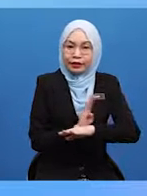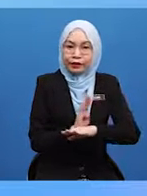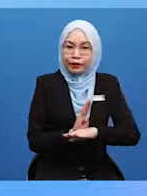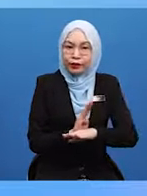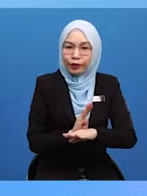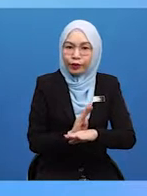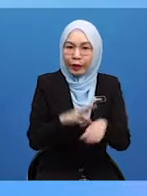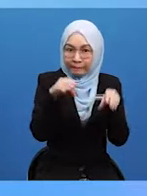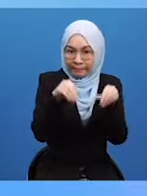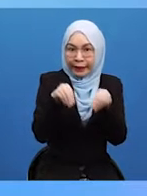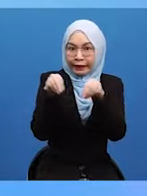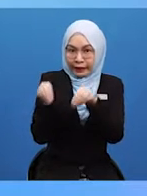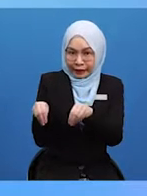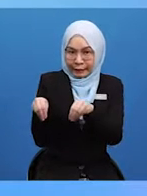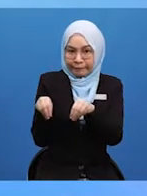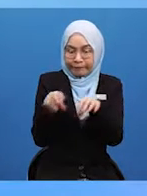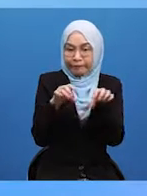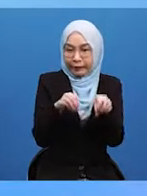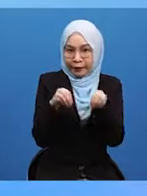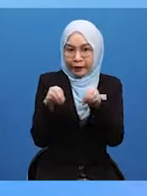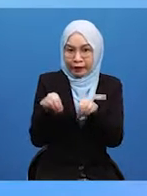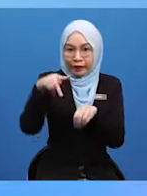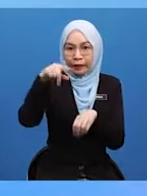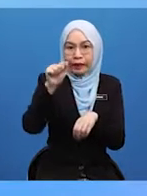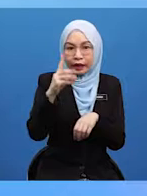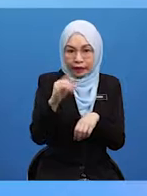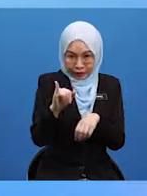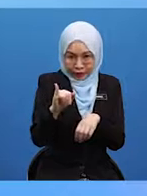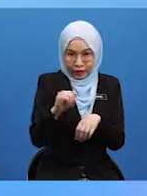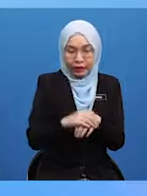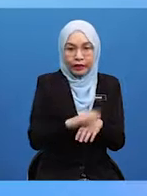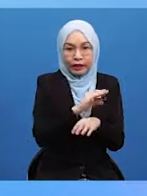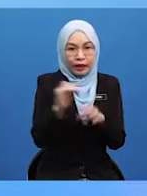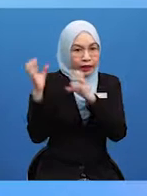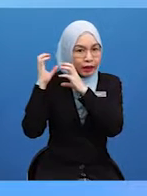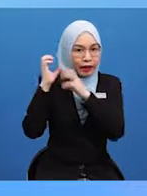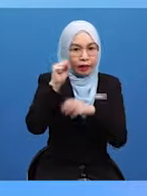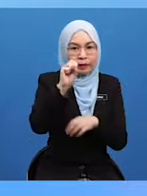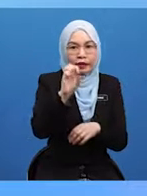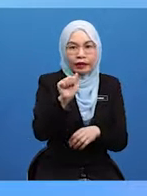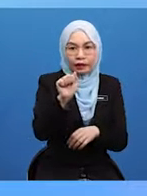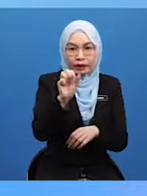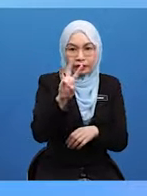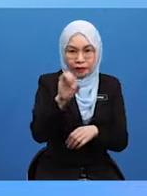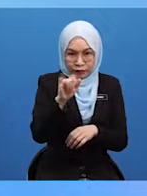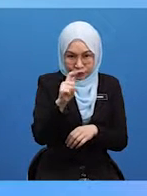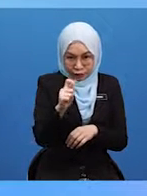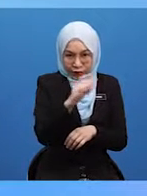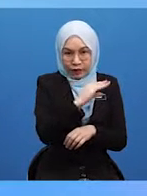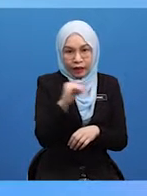yang merangkumi penanaman padi, kelapa sawit, getah dan